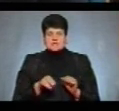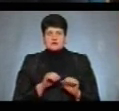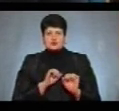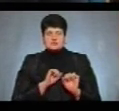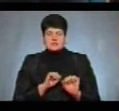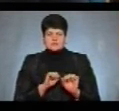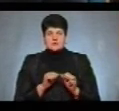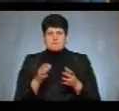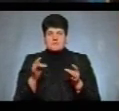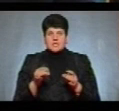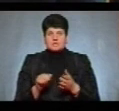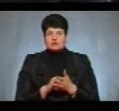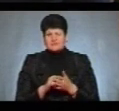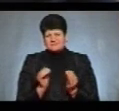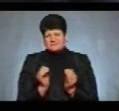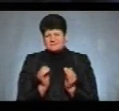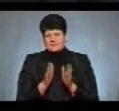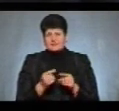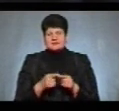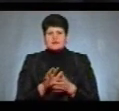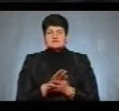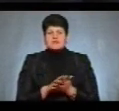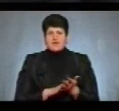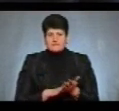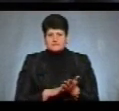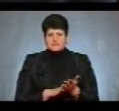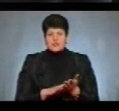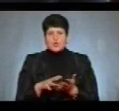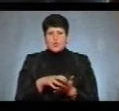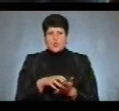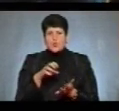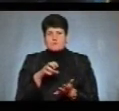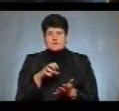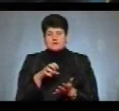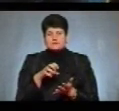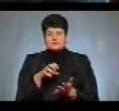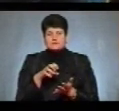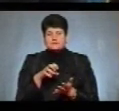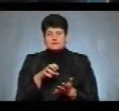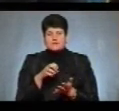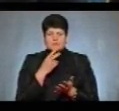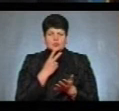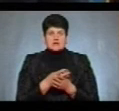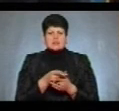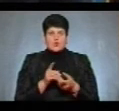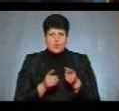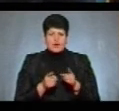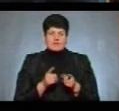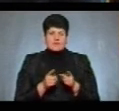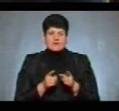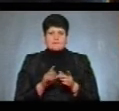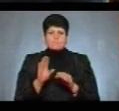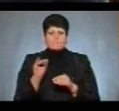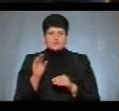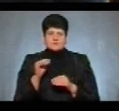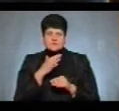Пакет документів досить є невеликий. Це заява, копія з пред'явленням оригіналів